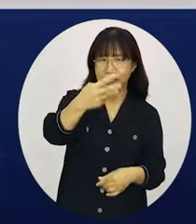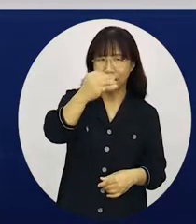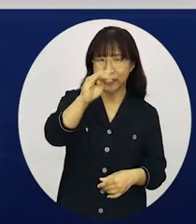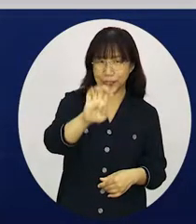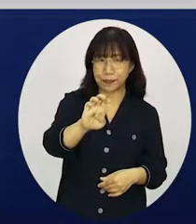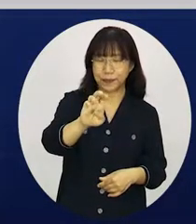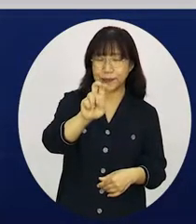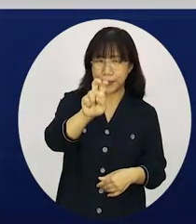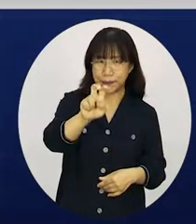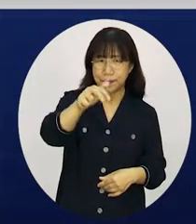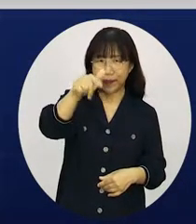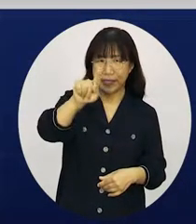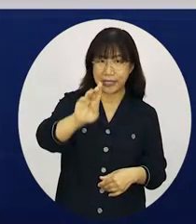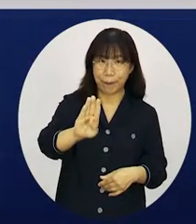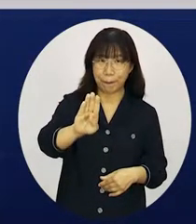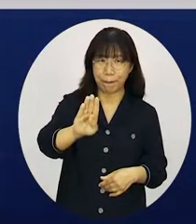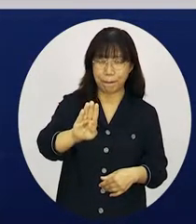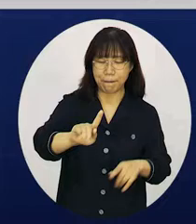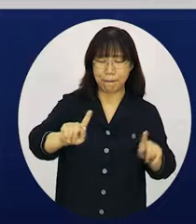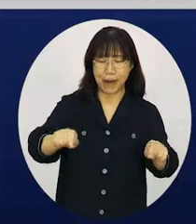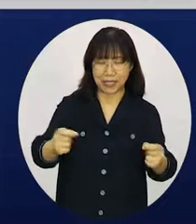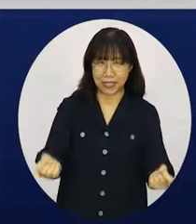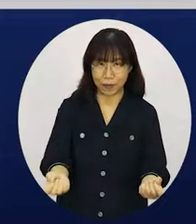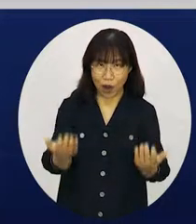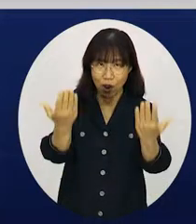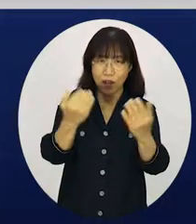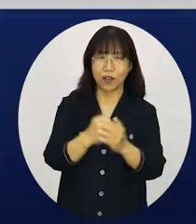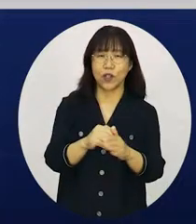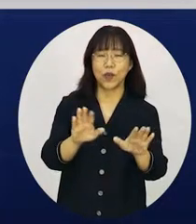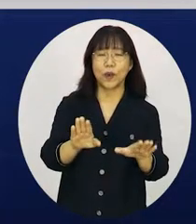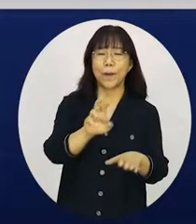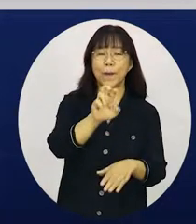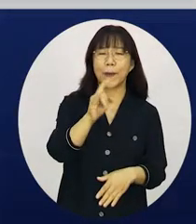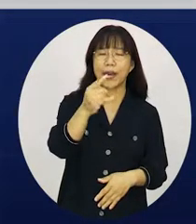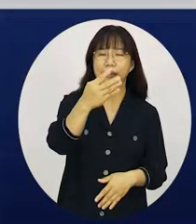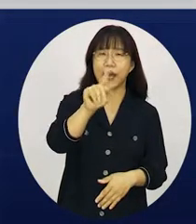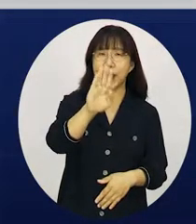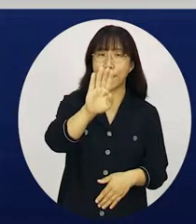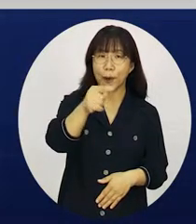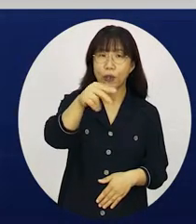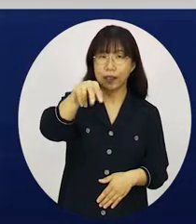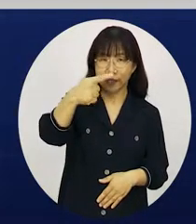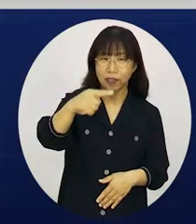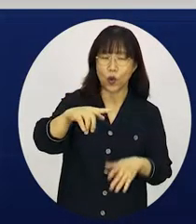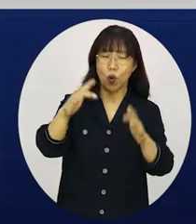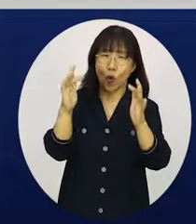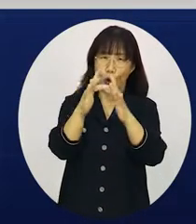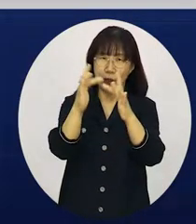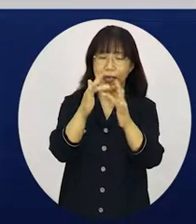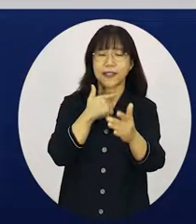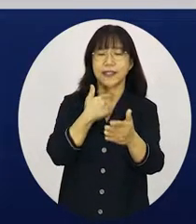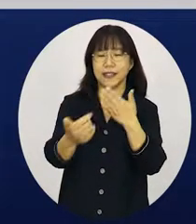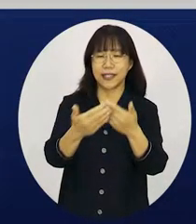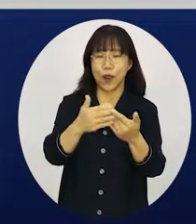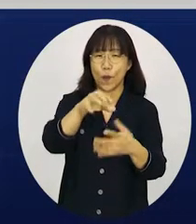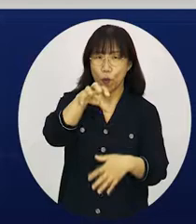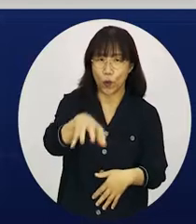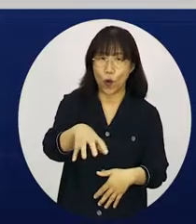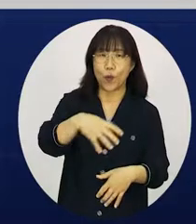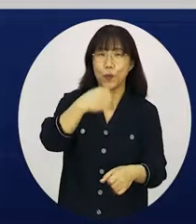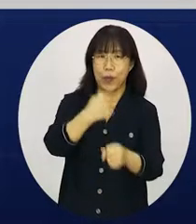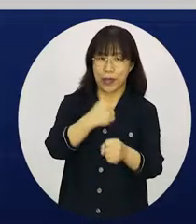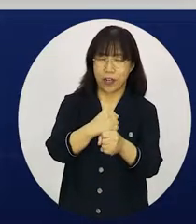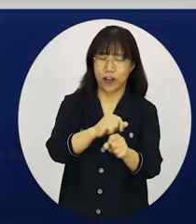페스티벌을 개최하기로 하고 올해는 메타버스를 활용한 온라인 체험 공간을 마련해 내년 2월 28일까지